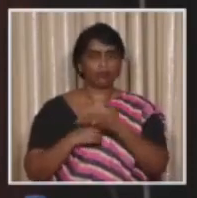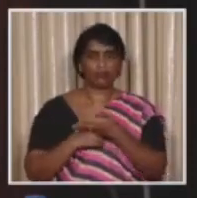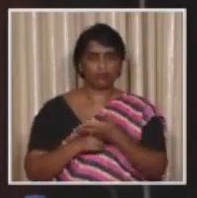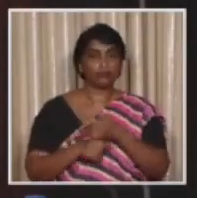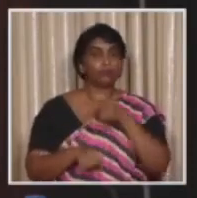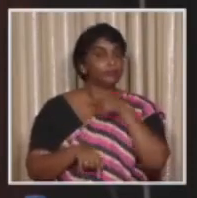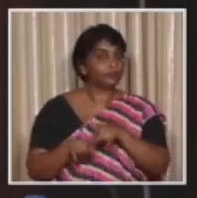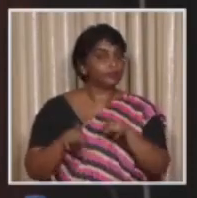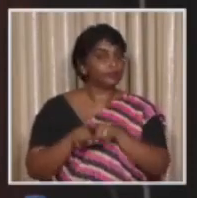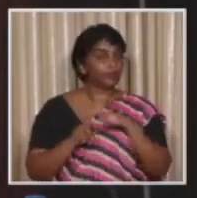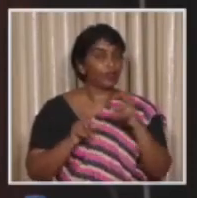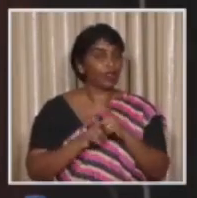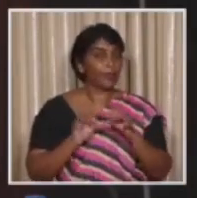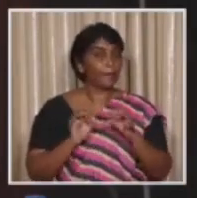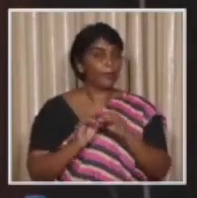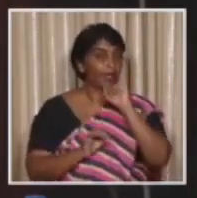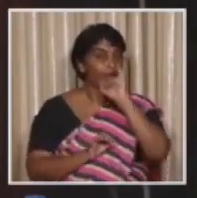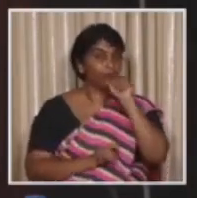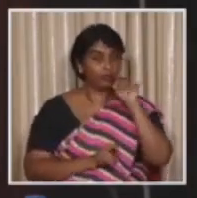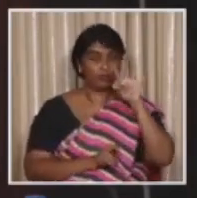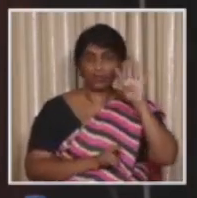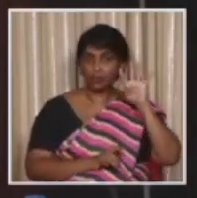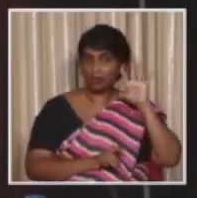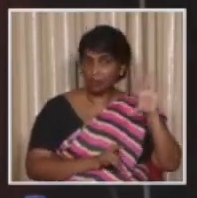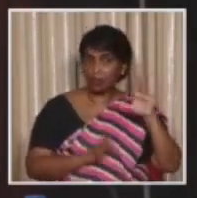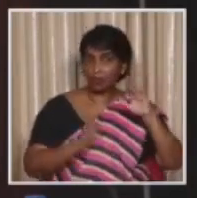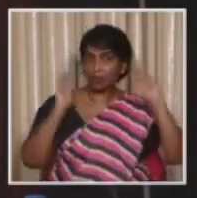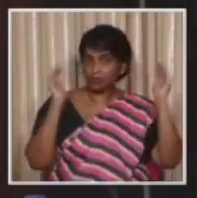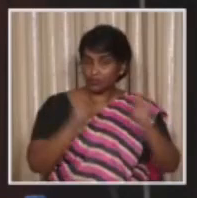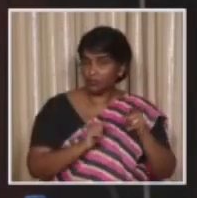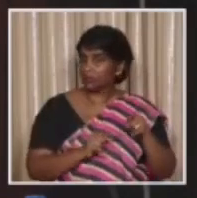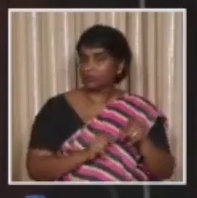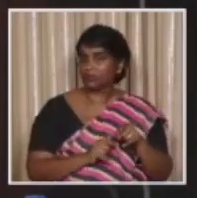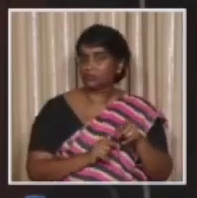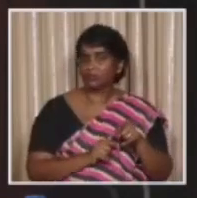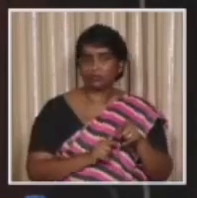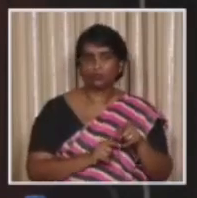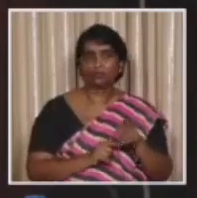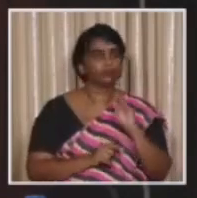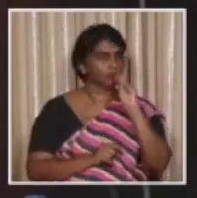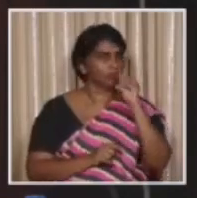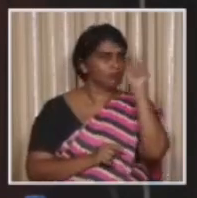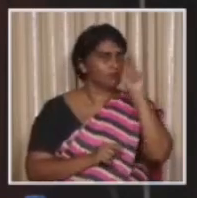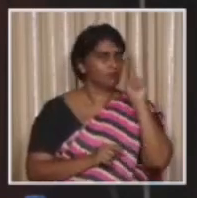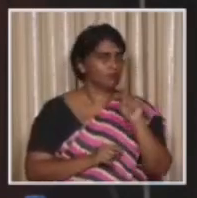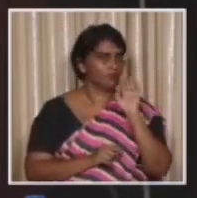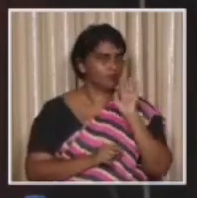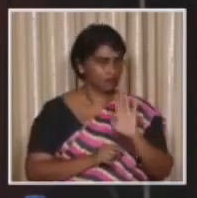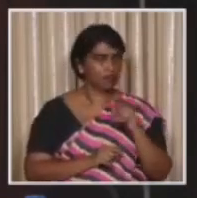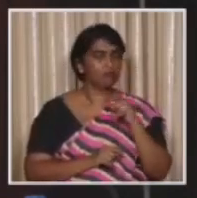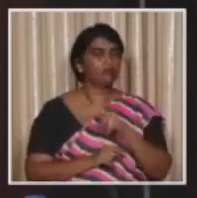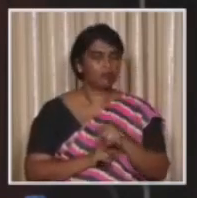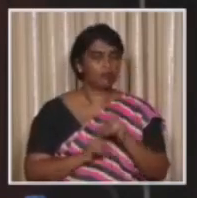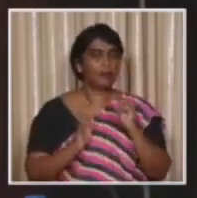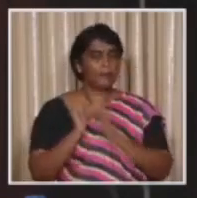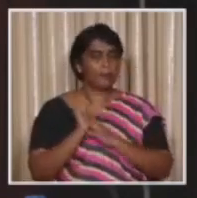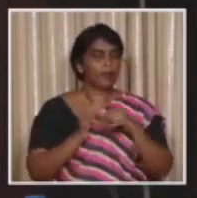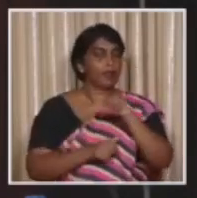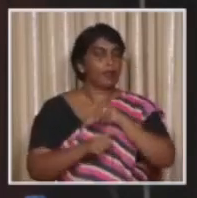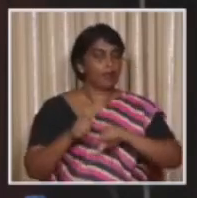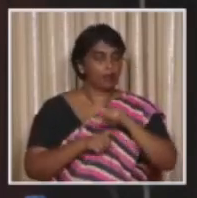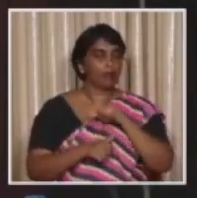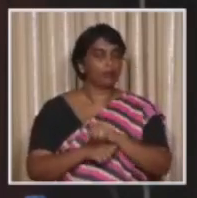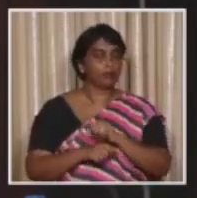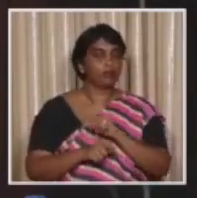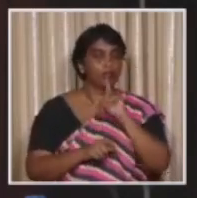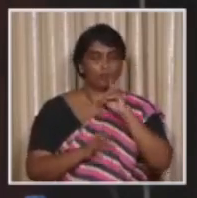මේ සිදුවීම තුළ ඩොලර් බිලියන 6.45කට මේක සීමා කිරීමම යම් ප්‍රශ්න සහගත සත්‍යක් මේ ආයතනය ඇතම් නිලධාරීන්